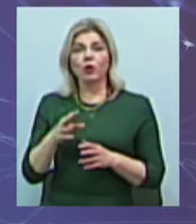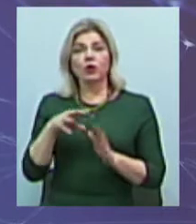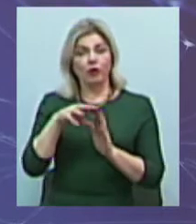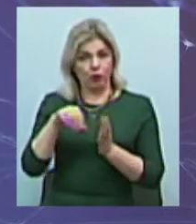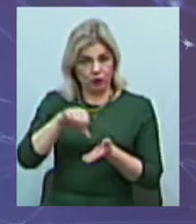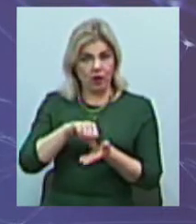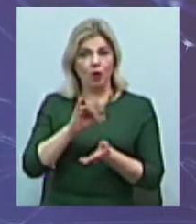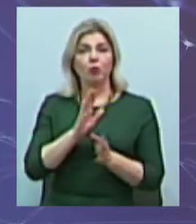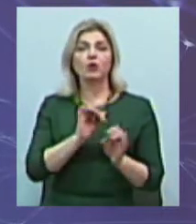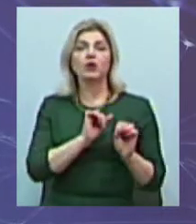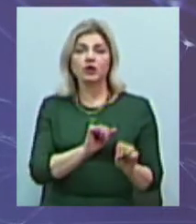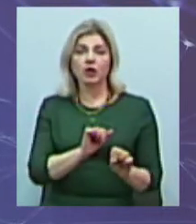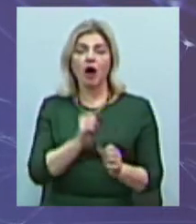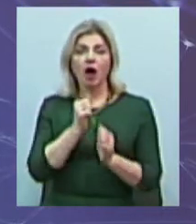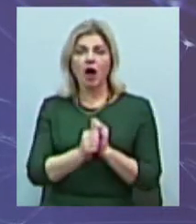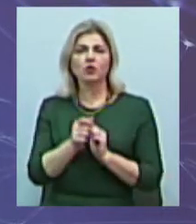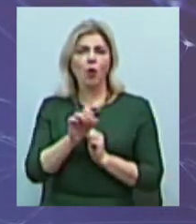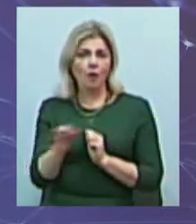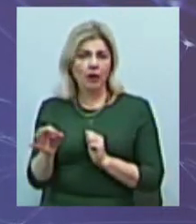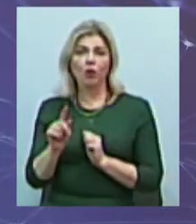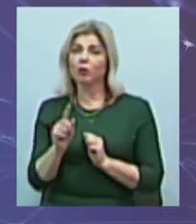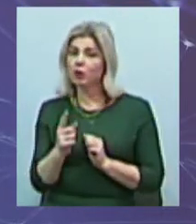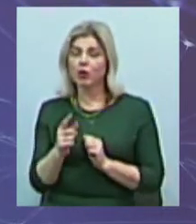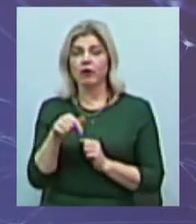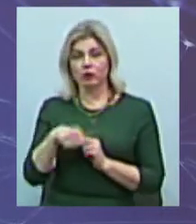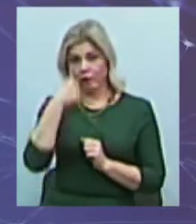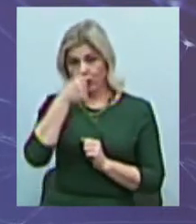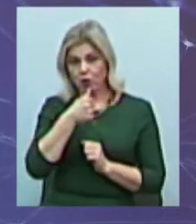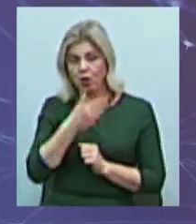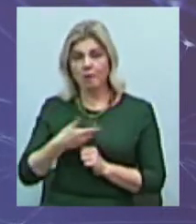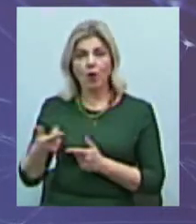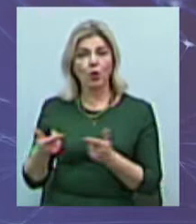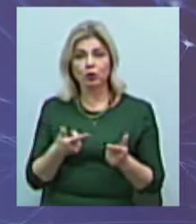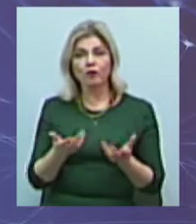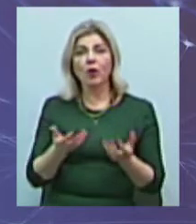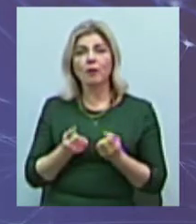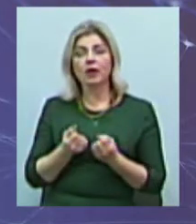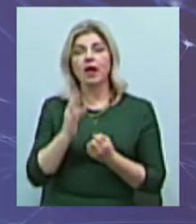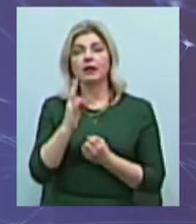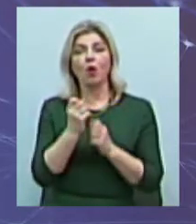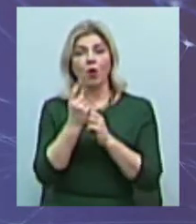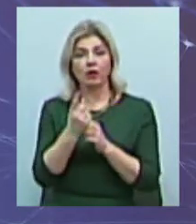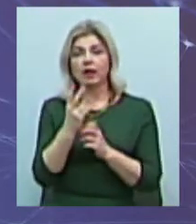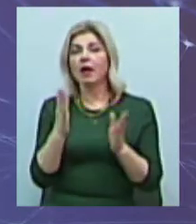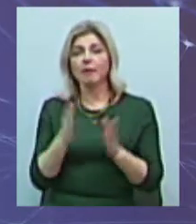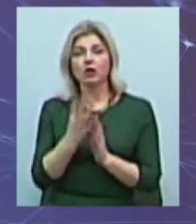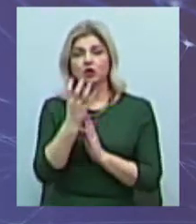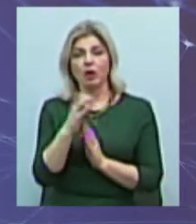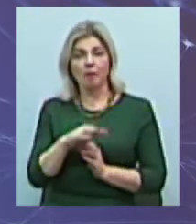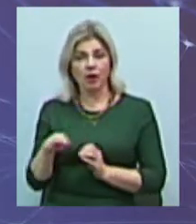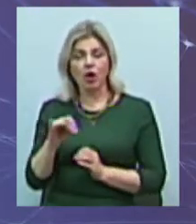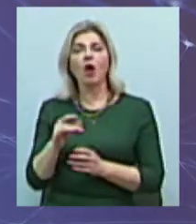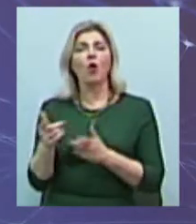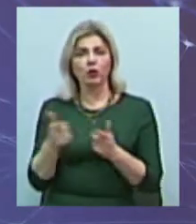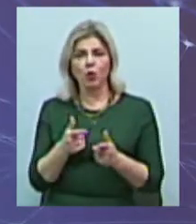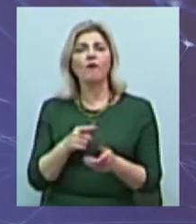і будуть захищати кожну копійку. Чому? Тому що в цьому році ми готові отримати на N11 не менше 400 мільйонів і готові їх